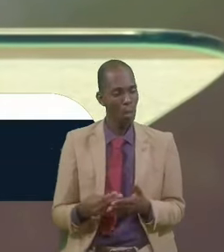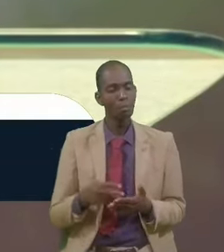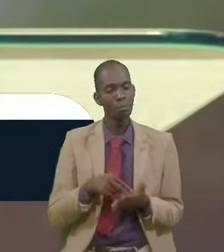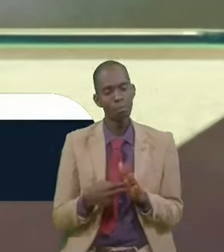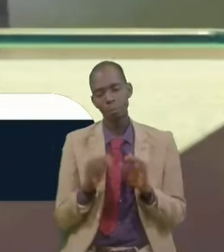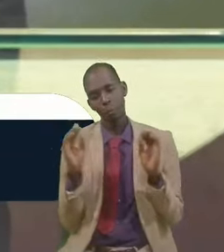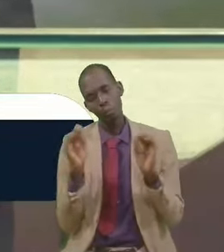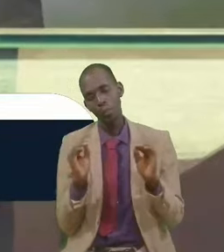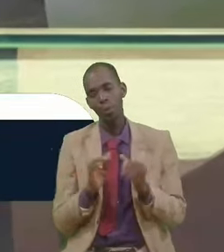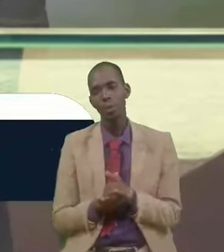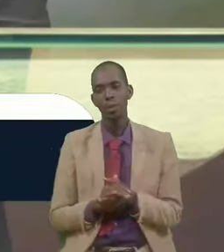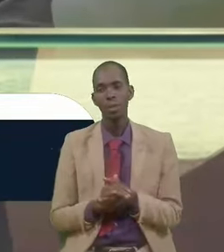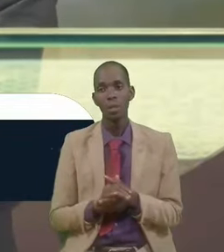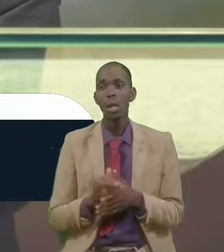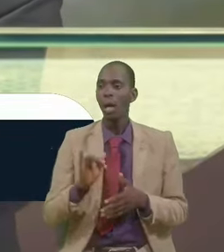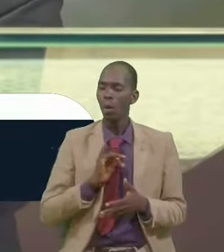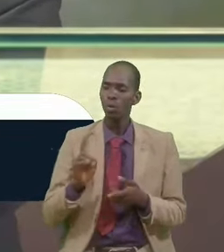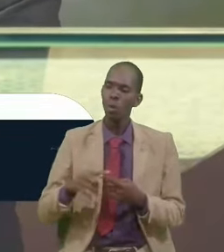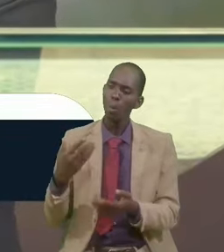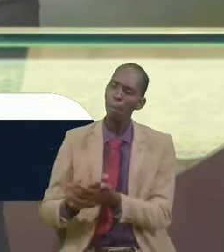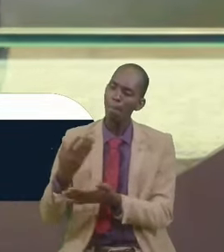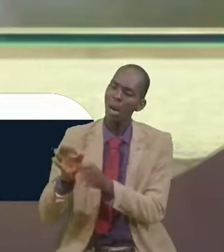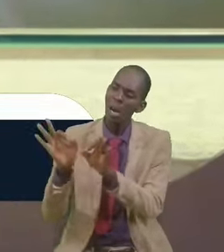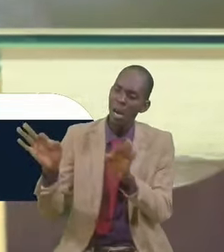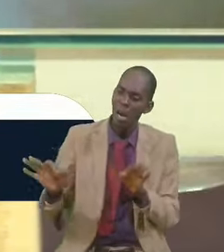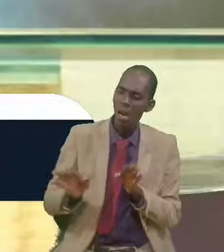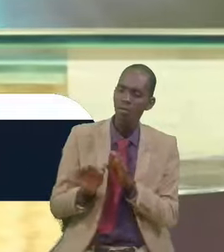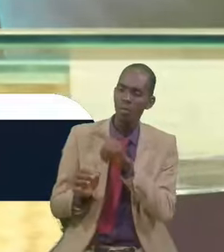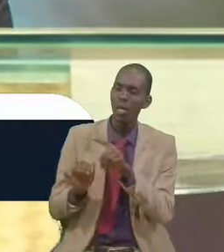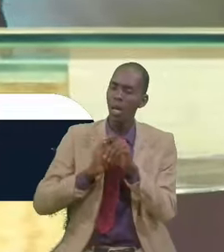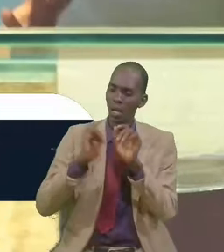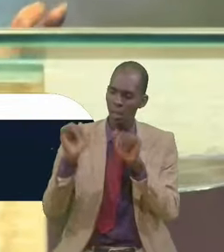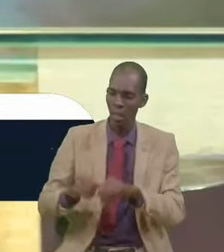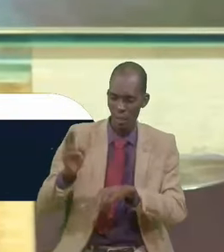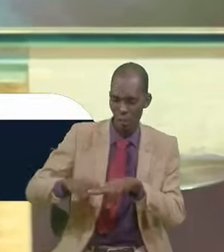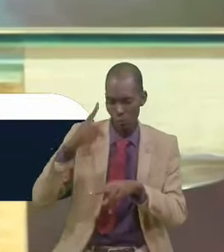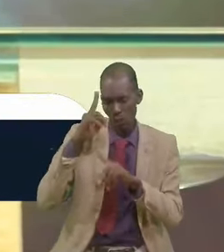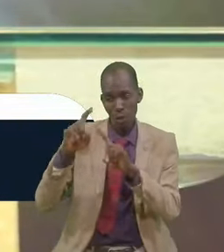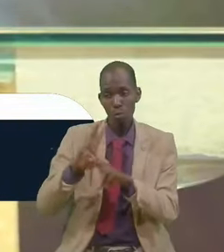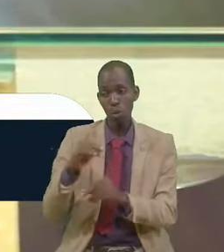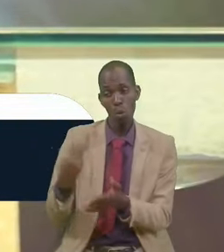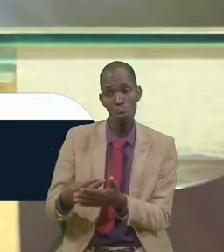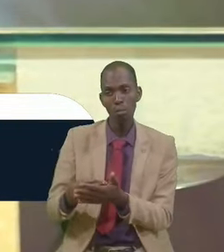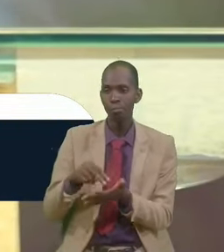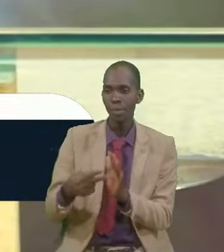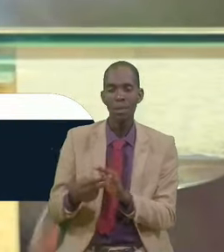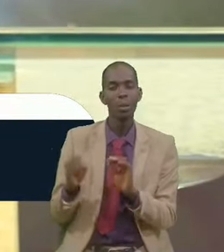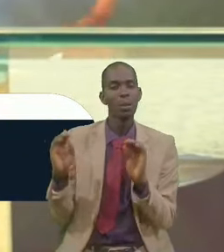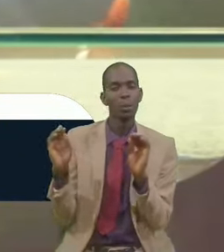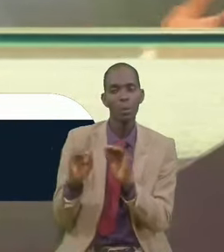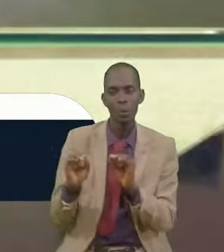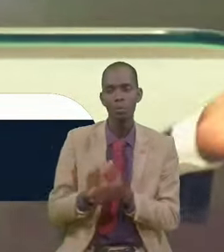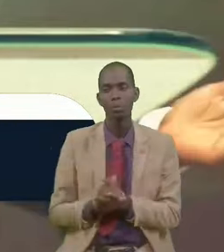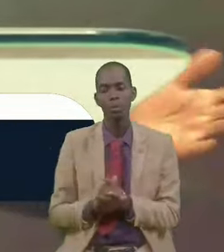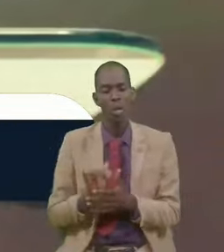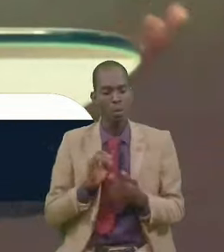Je vais acheter quelque chose. Il n'y a pas d'argent. Rien. Même je veux acheter